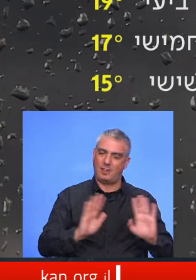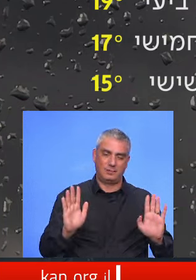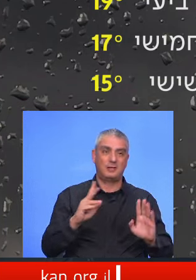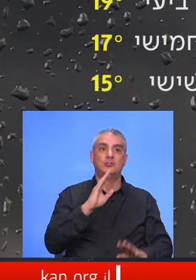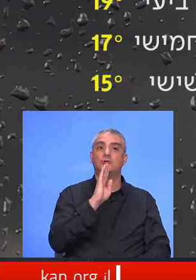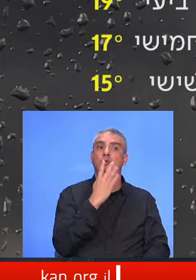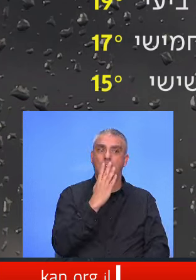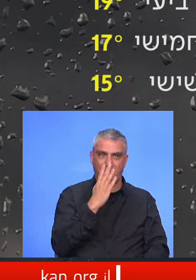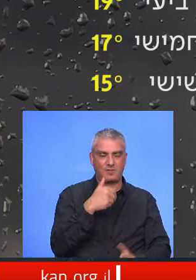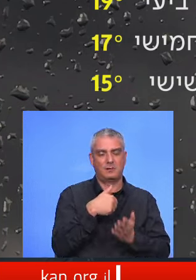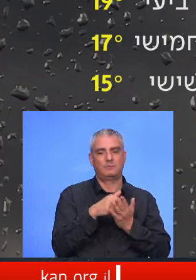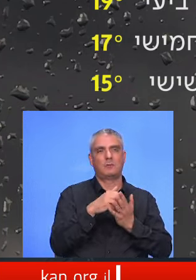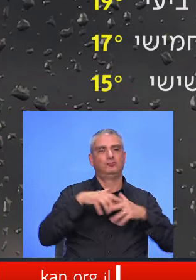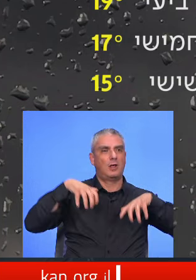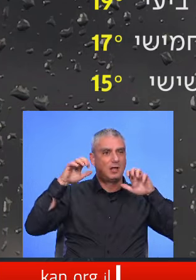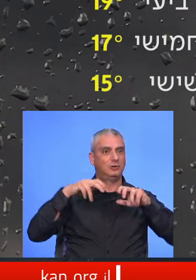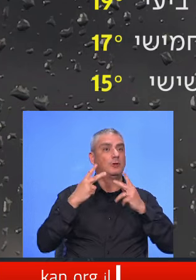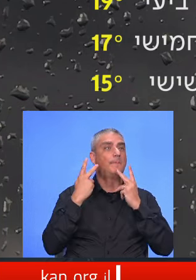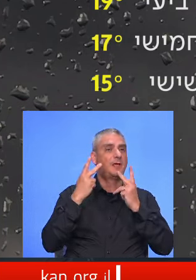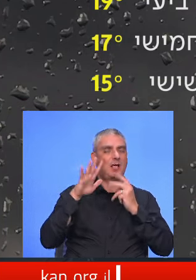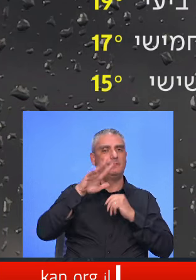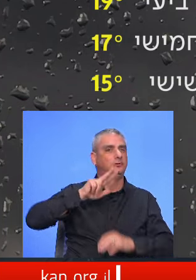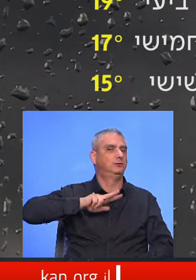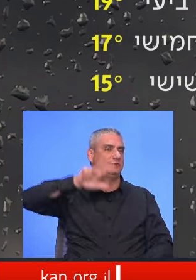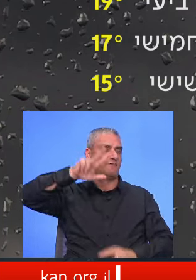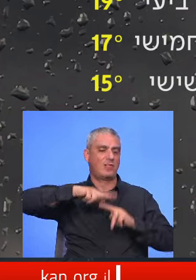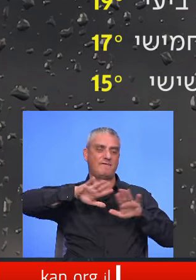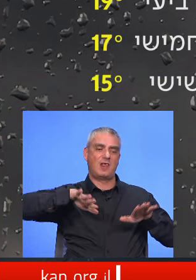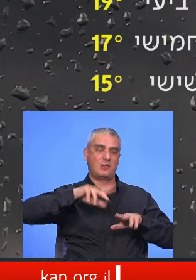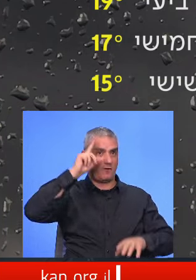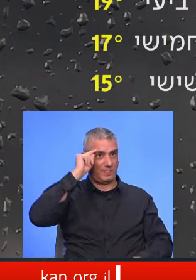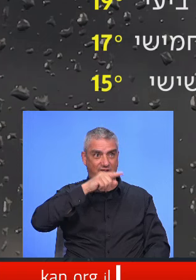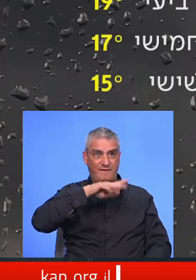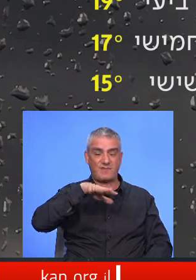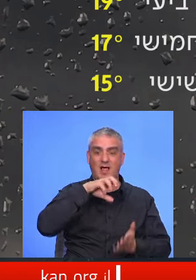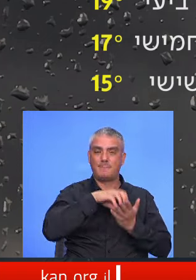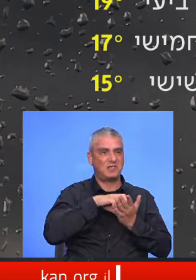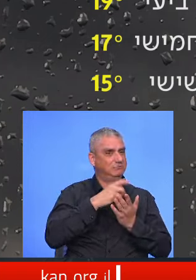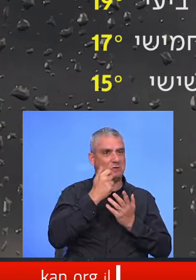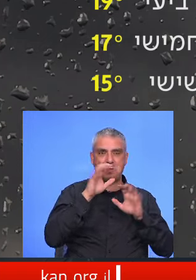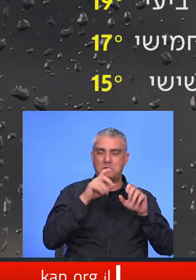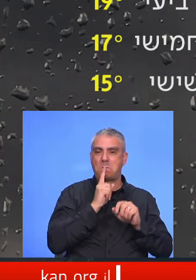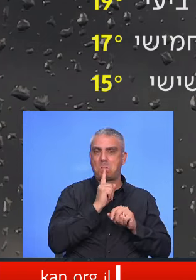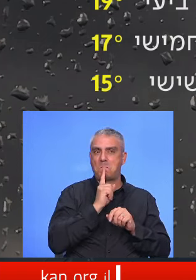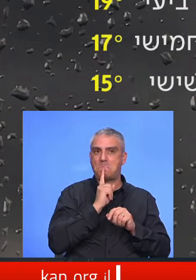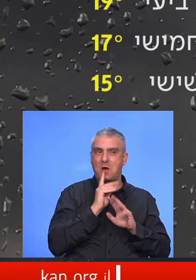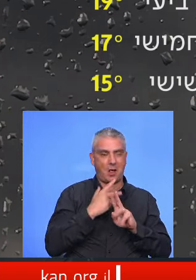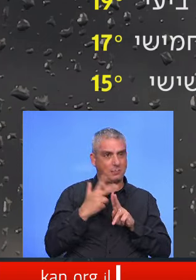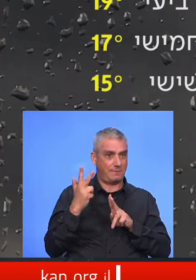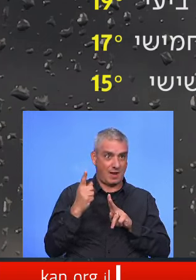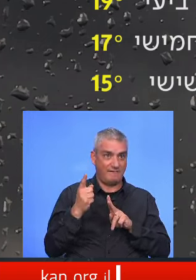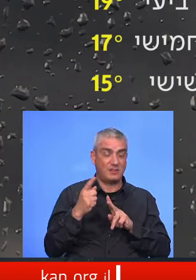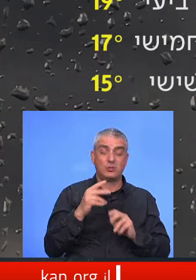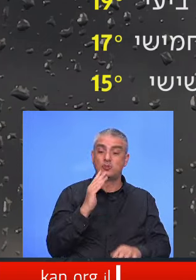רביעי ממשיך להיות גשום בעיקר בצפון ולאורך מישור החוף, בערי המרכז כמעט ולא ירד גשם, גשם מקומי בלבד.